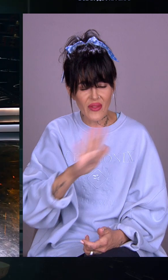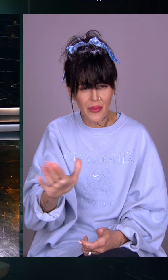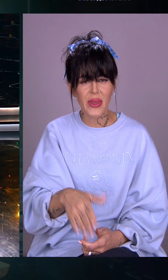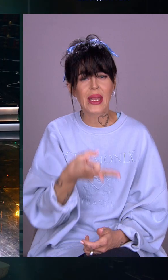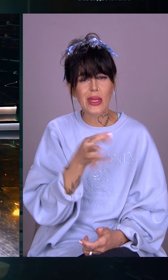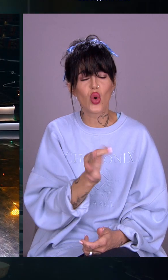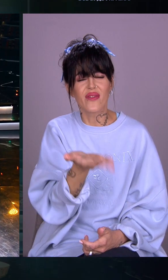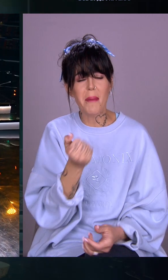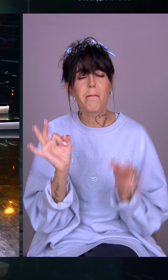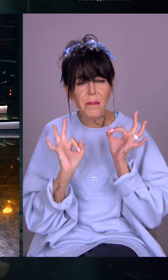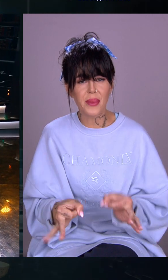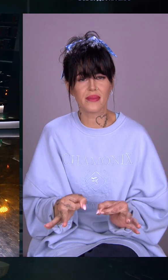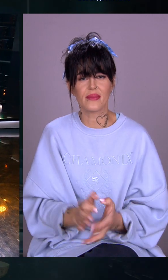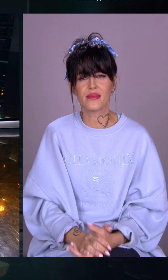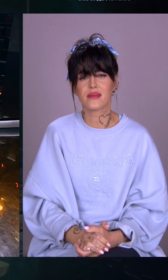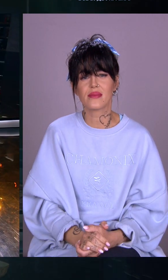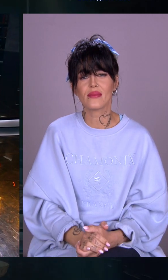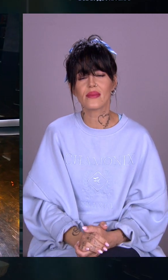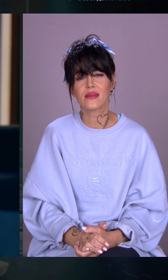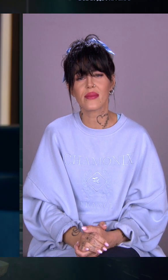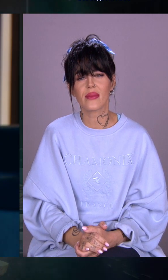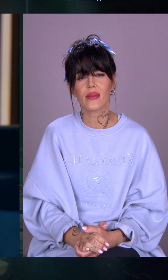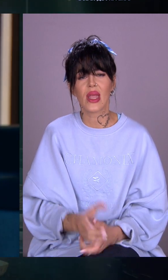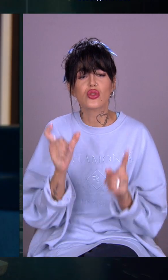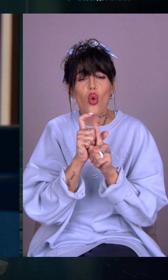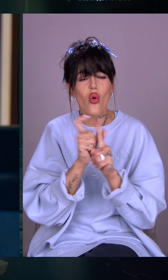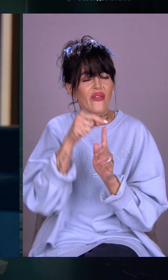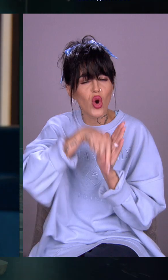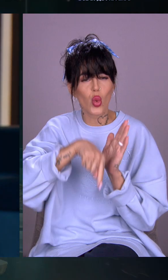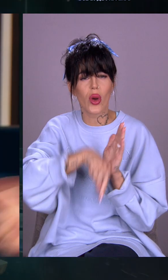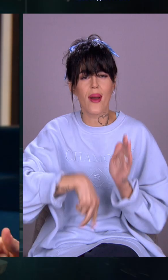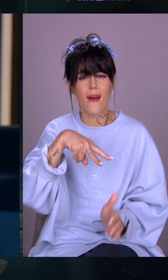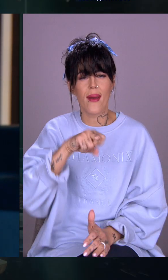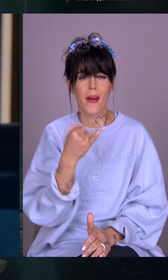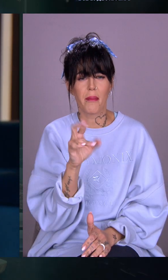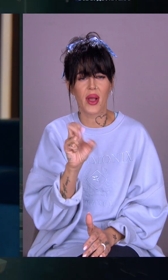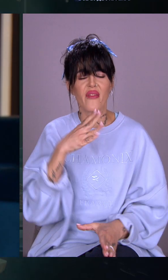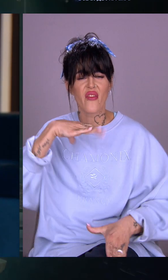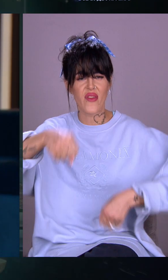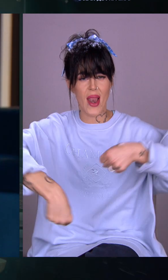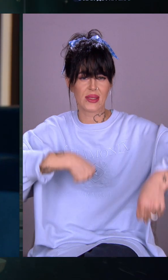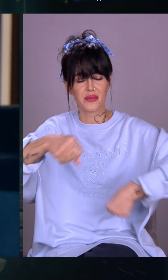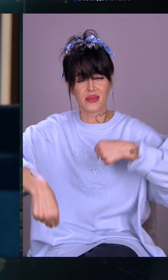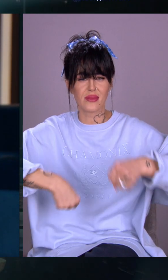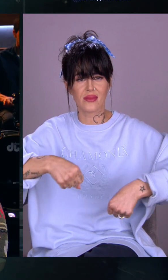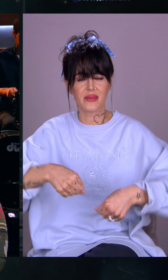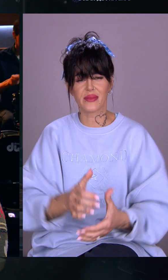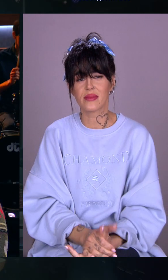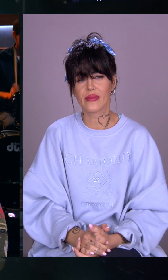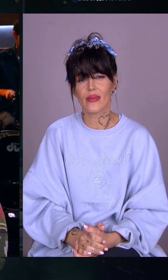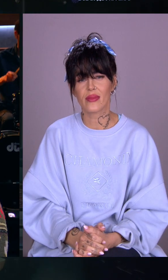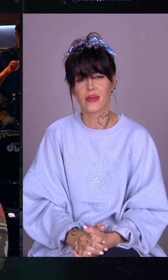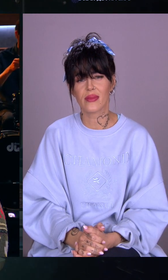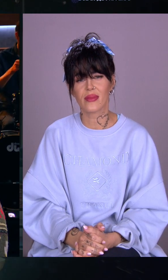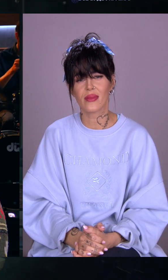Тож, питання, що таке? Що таке? Лайба. Велик. Давай. Лайба на